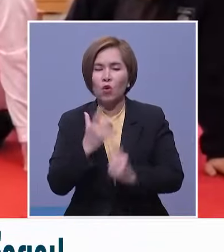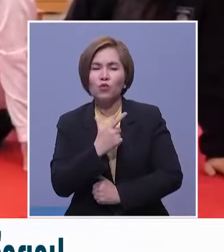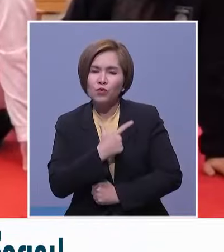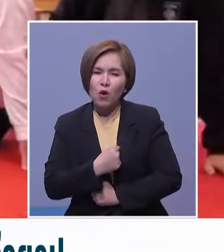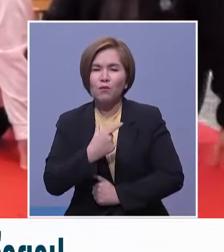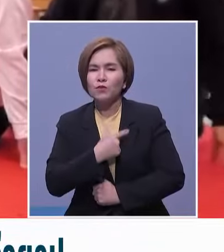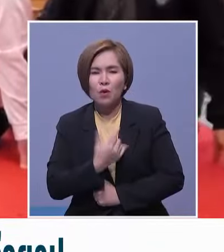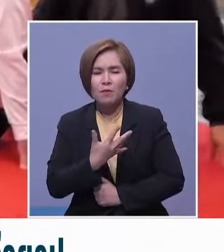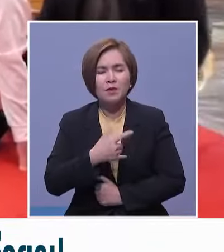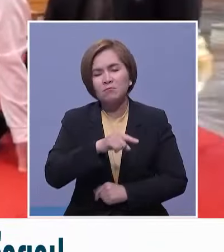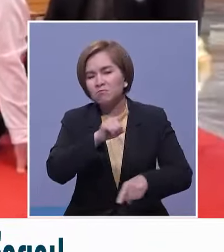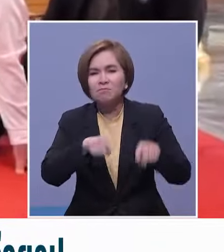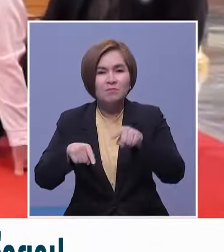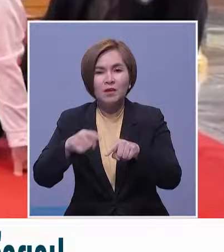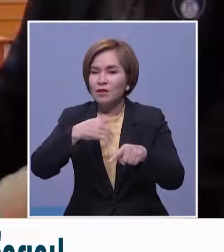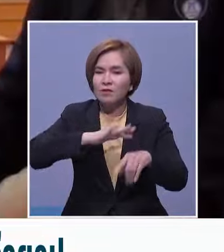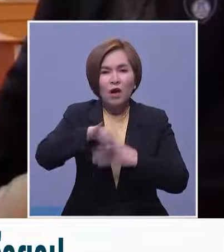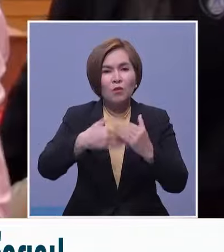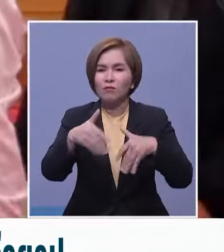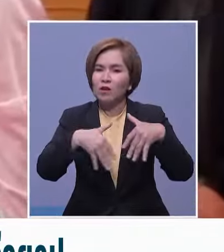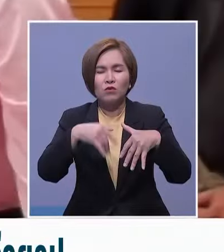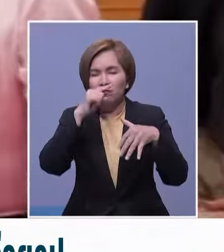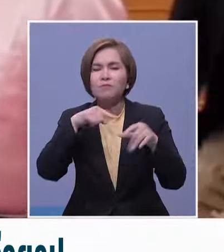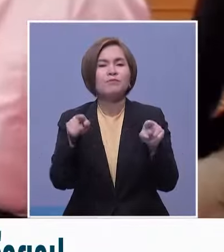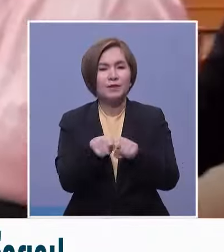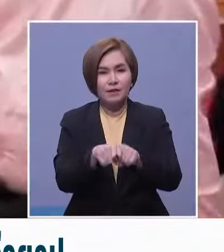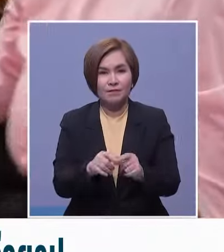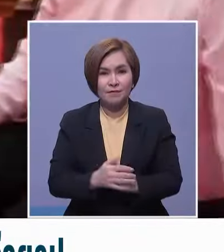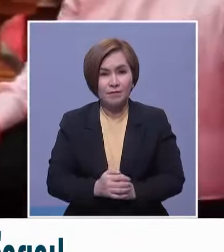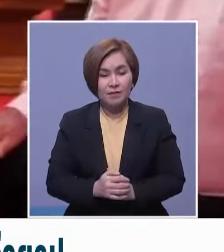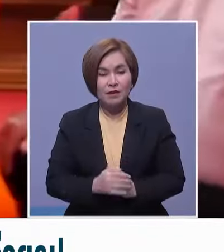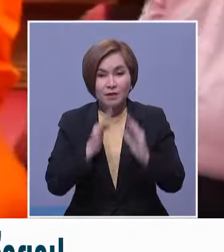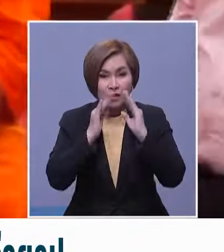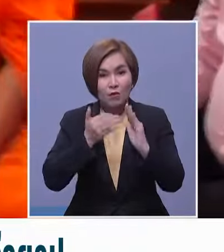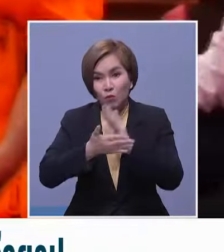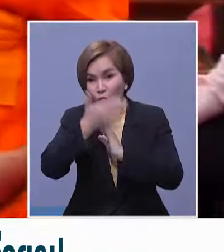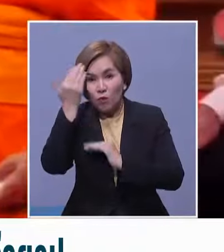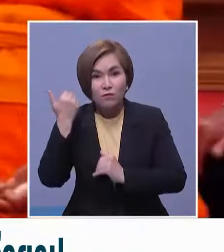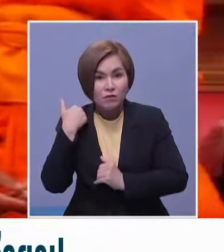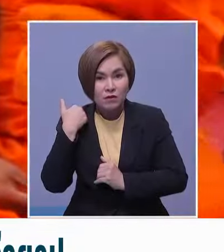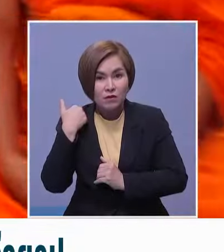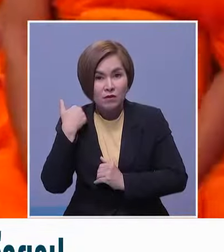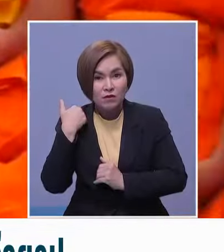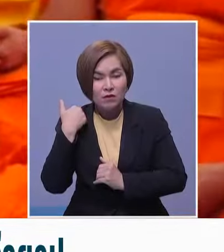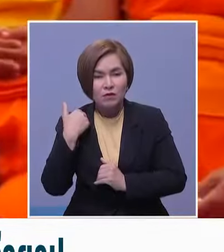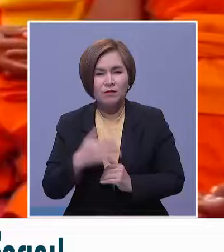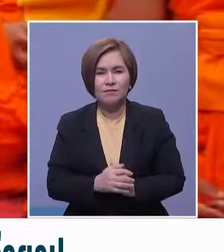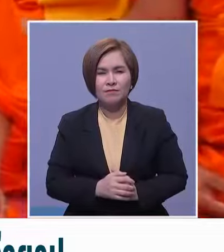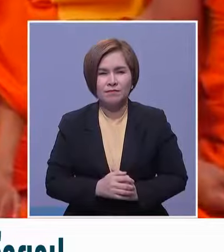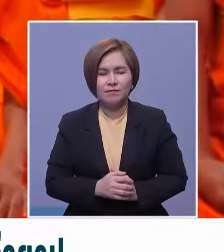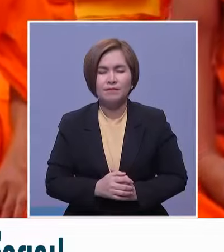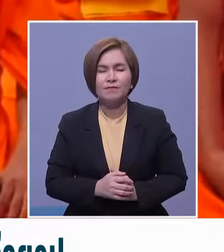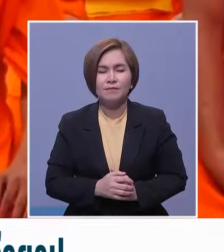อบเนี่ยก็คือพี่น้องประชาชนคนไทยทั้งนั้น จะไปบวชเหมือนที่ตั้งใจไว้ไหมคะ อันนี้เรื่องจริ